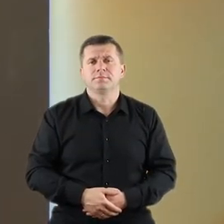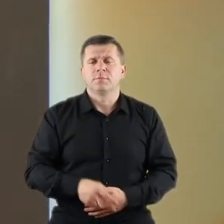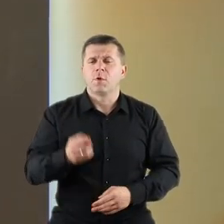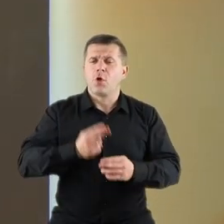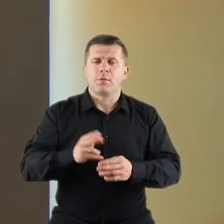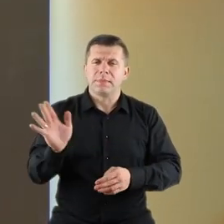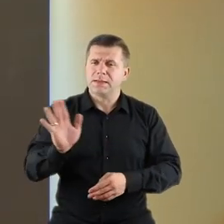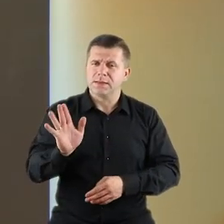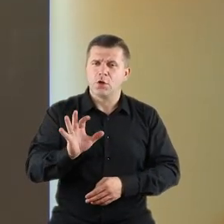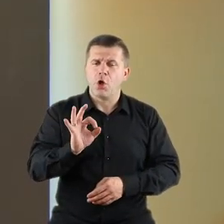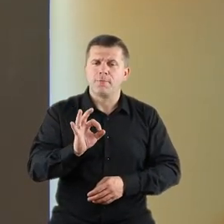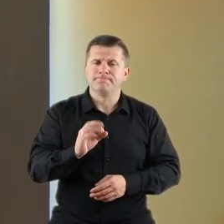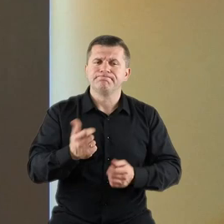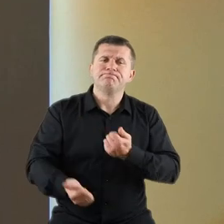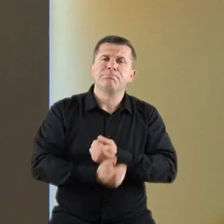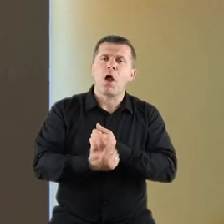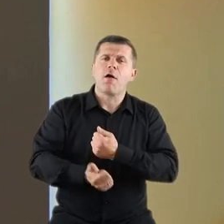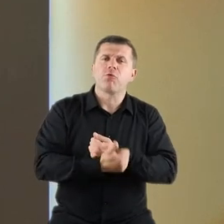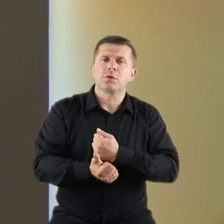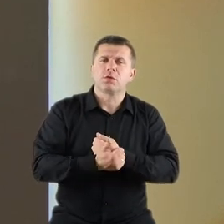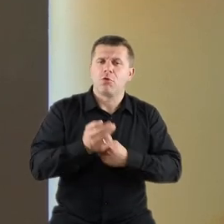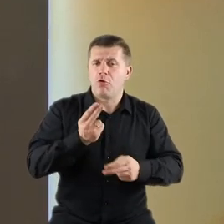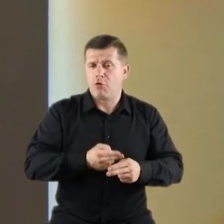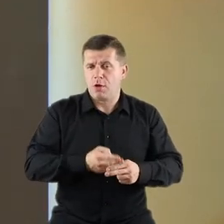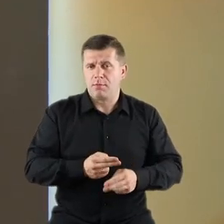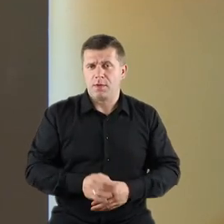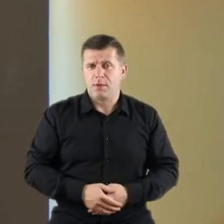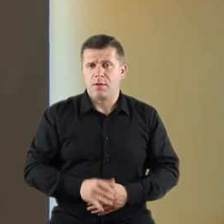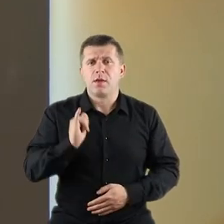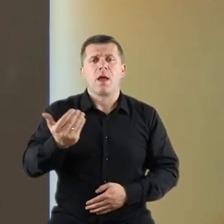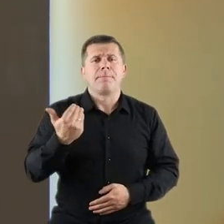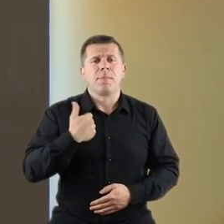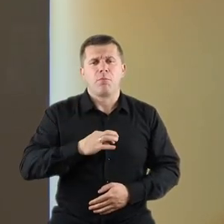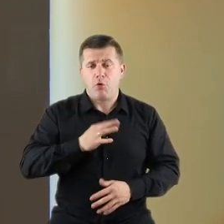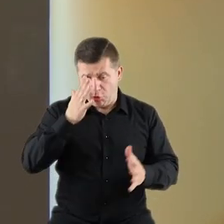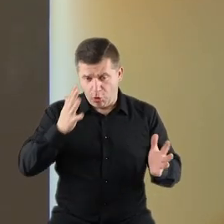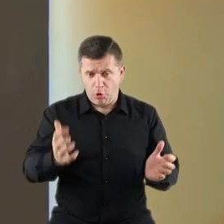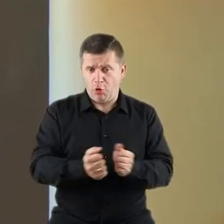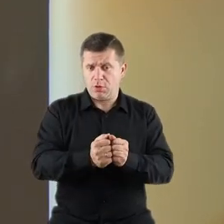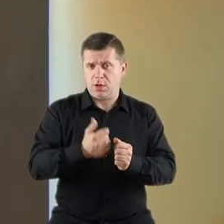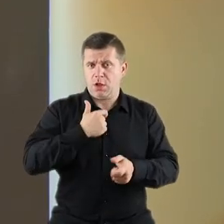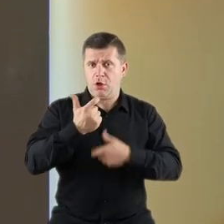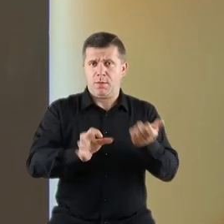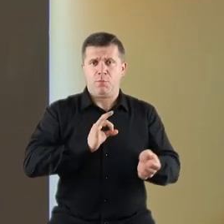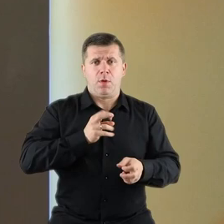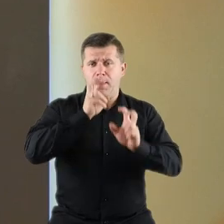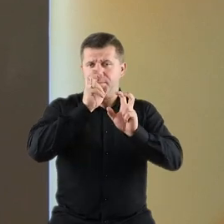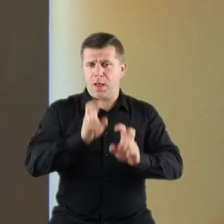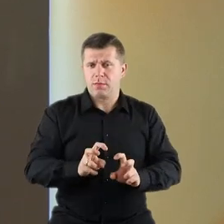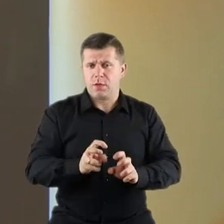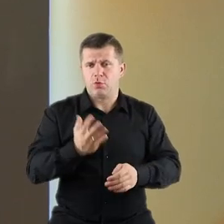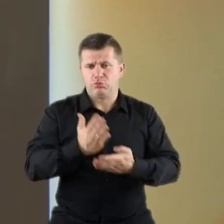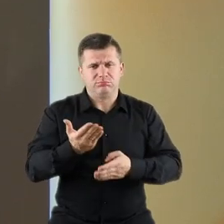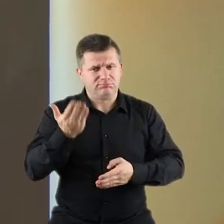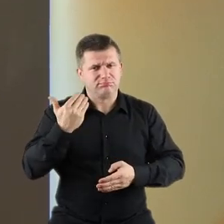o przyczynie bo Jakie było moje odkrycie ja robiłam swoje badania już kawałek